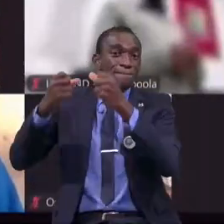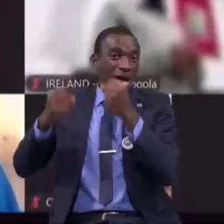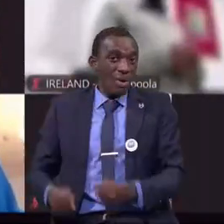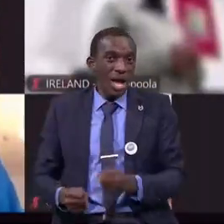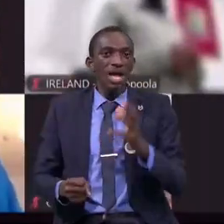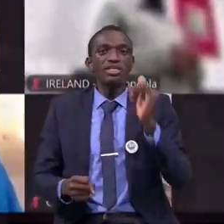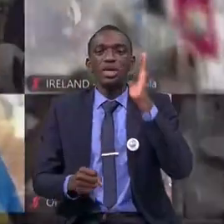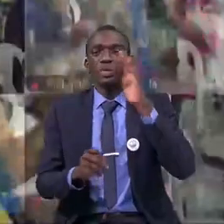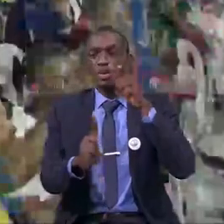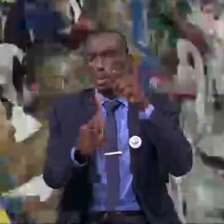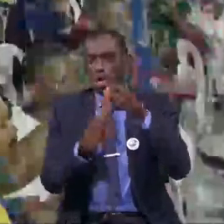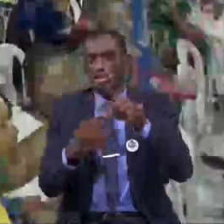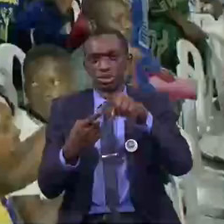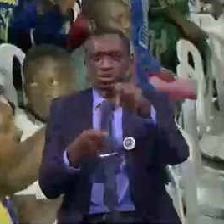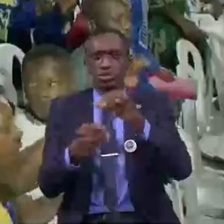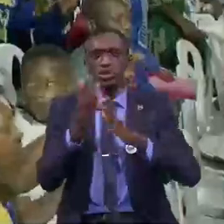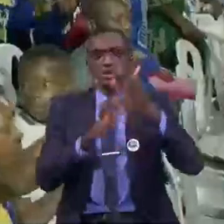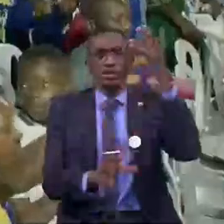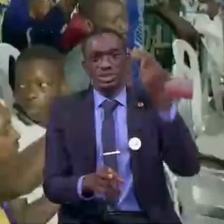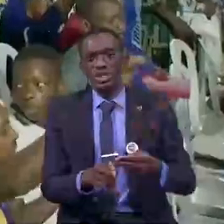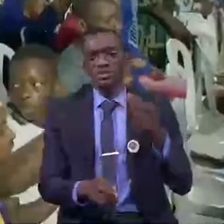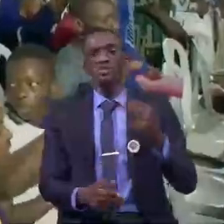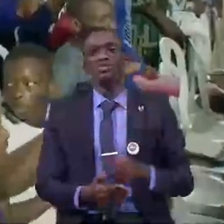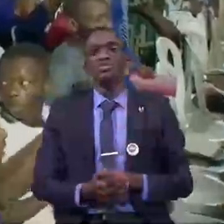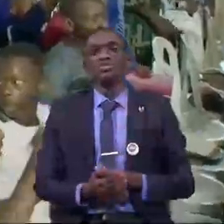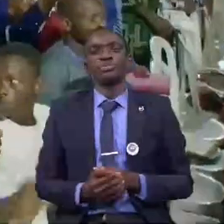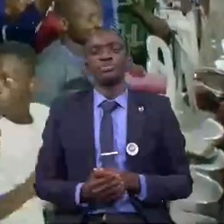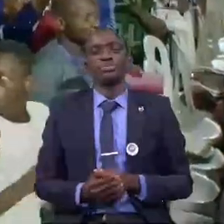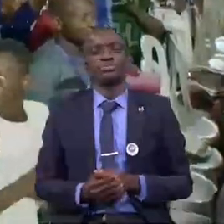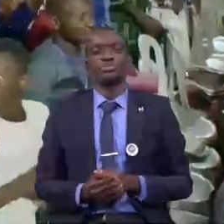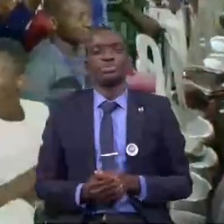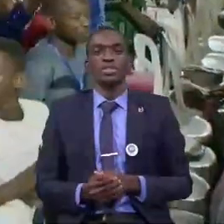Quand ils vont mentionner la puissance, c'est ton nom qu'ils vont mentionner.